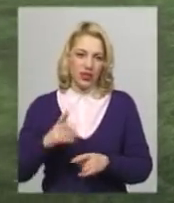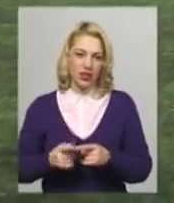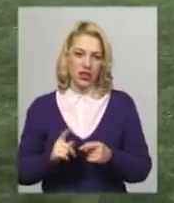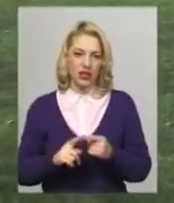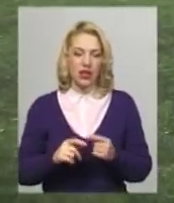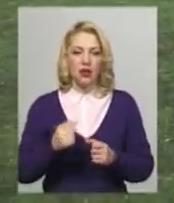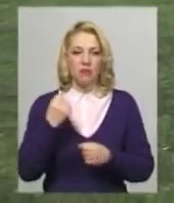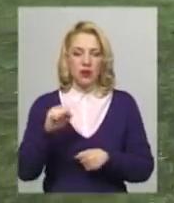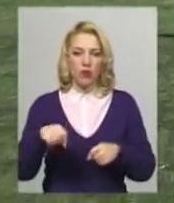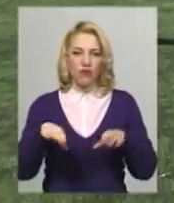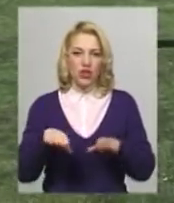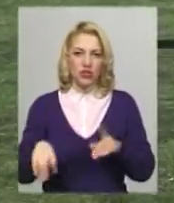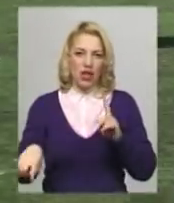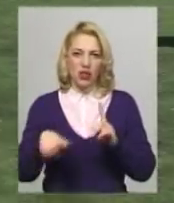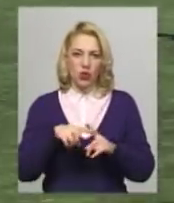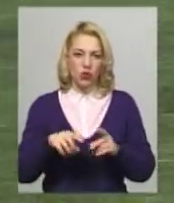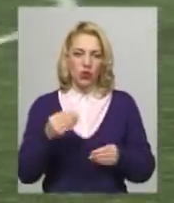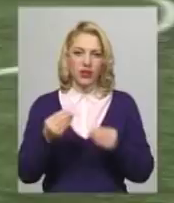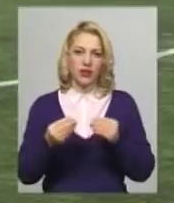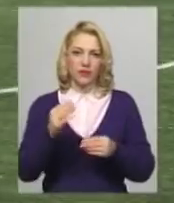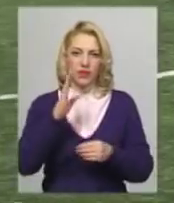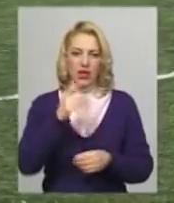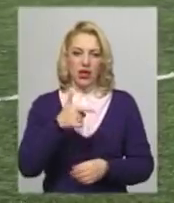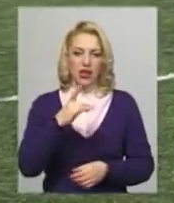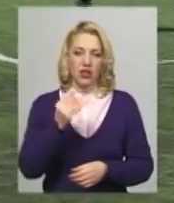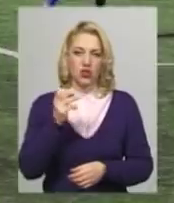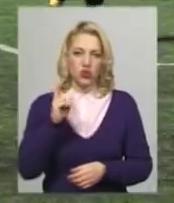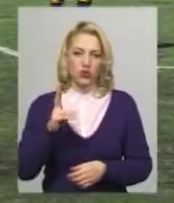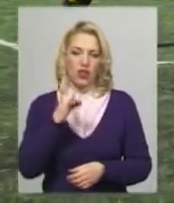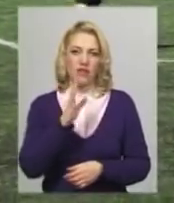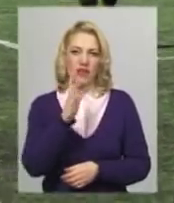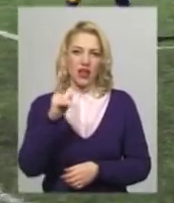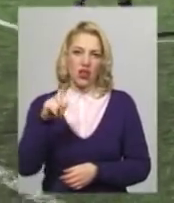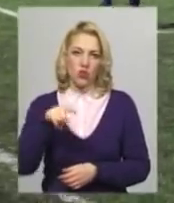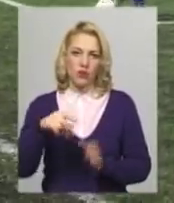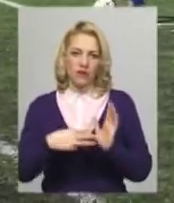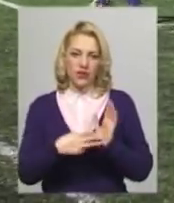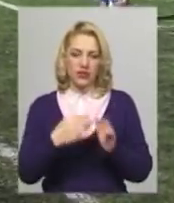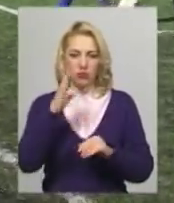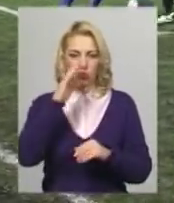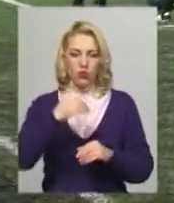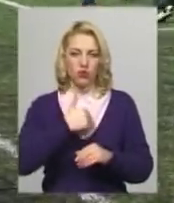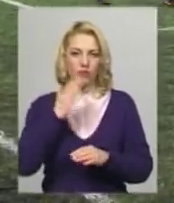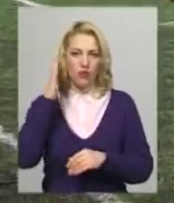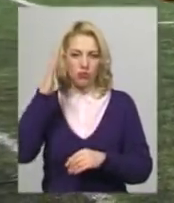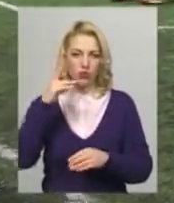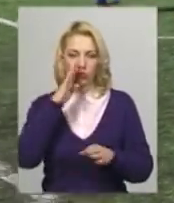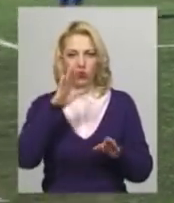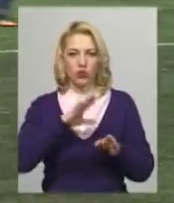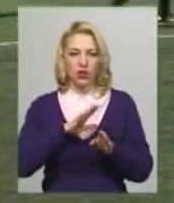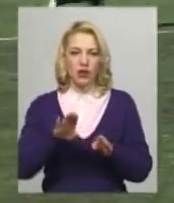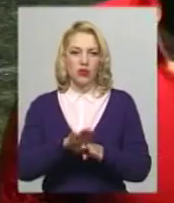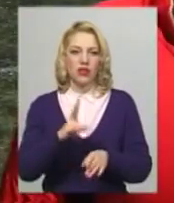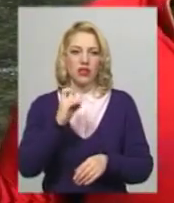гол у другому таймі забиває Давид Міщук, гравець команди НВК номер 8. Хлопець каже, в майбутньому хоче бути схожим на свого кумира Кріштіану